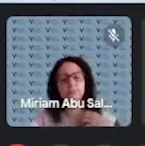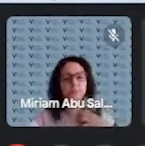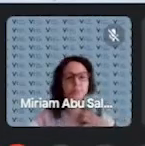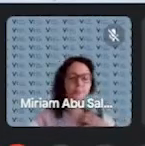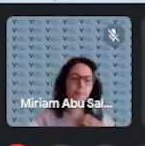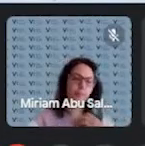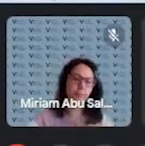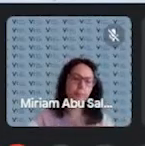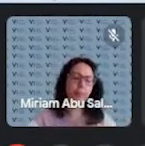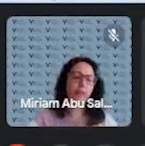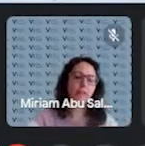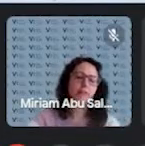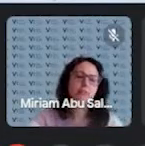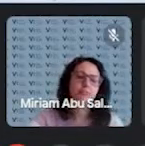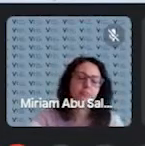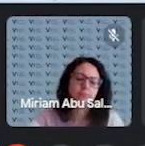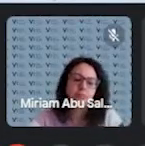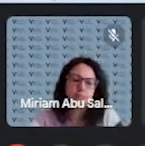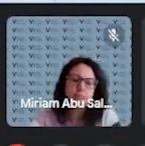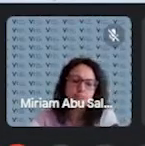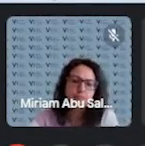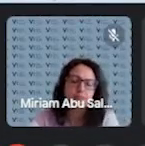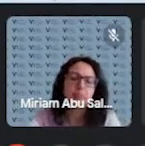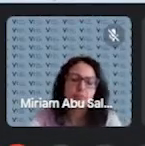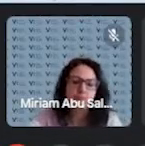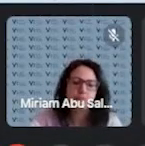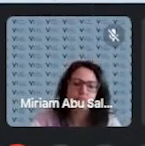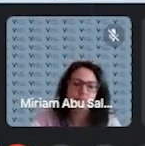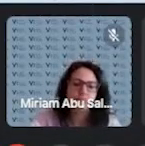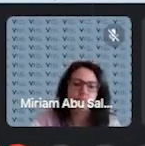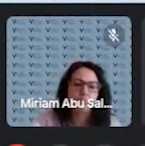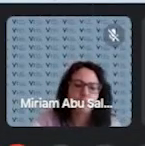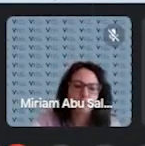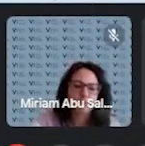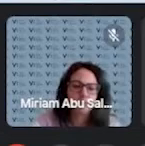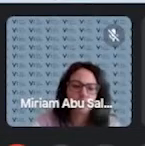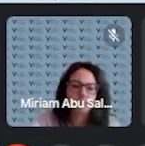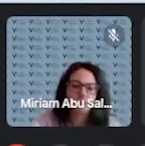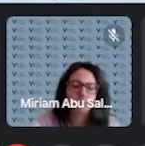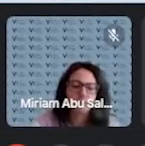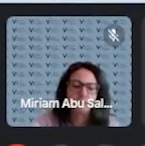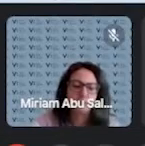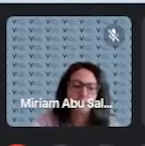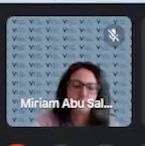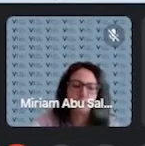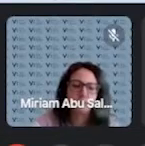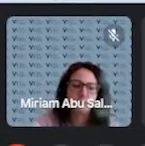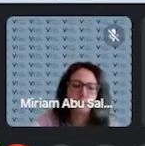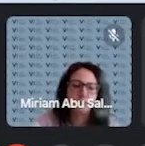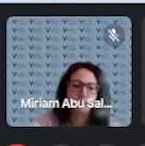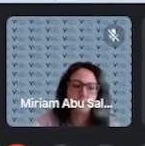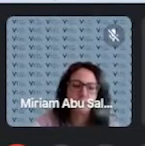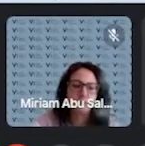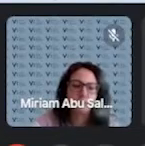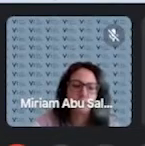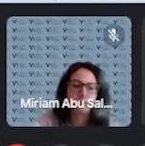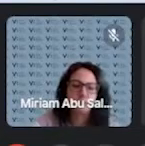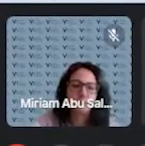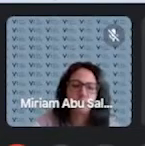voi studenti, ovviamente. Tramite quest'app e tramite l'app del sistema